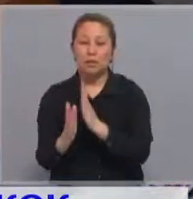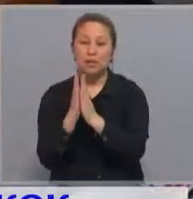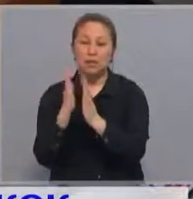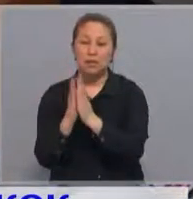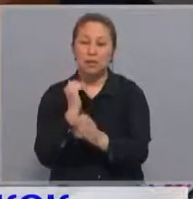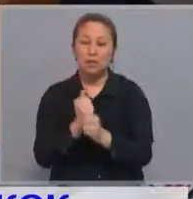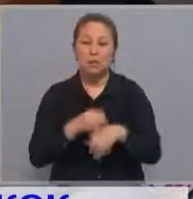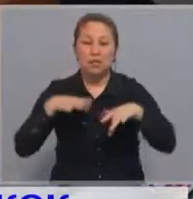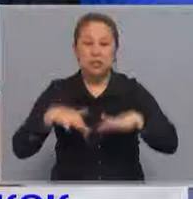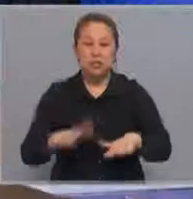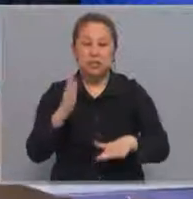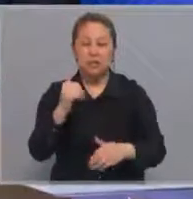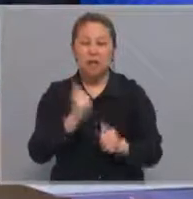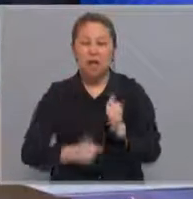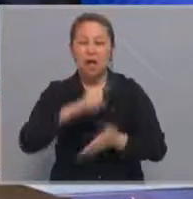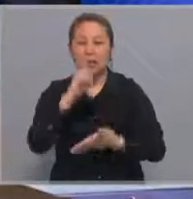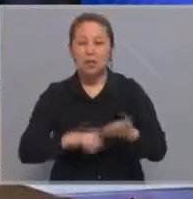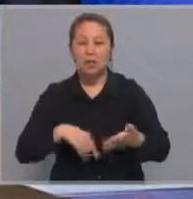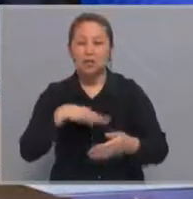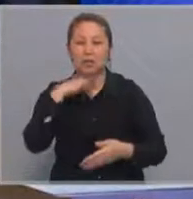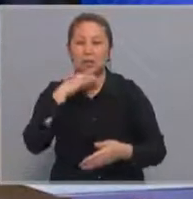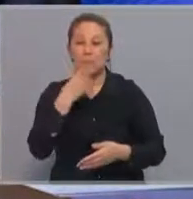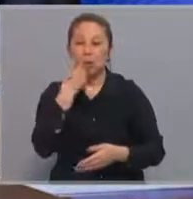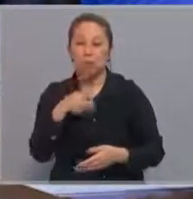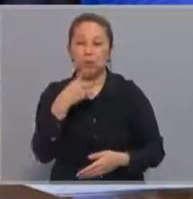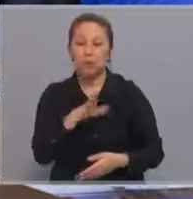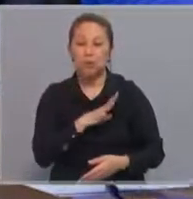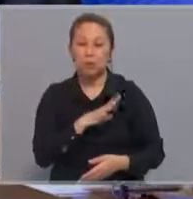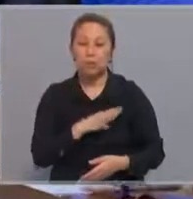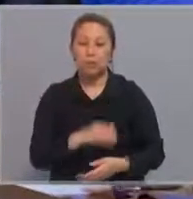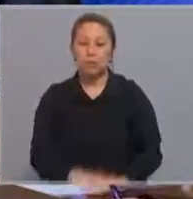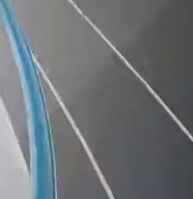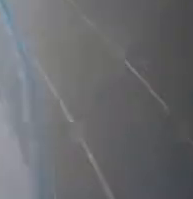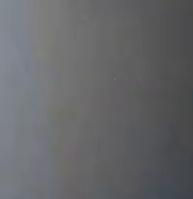шешімін табатынын және әр сауал жеке бақылауында болатынын жеткізді.